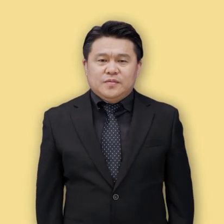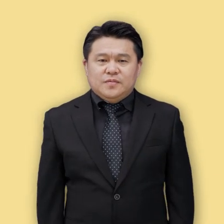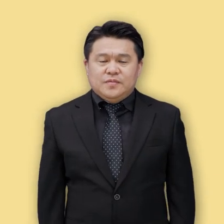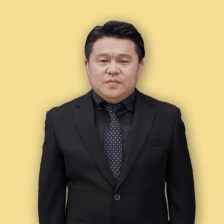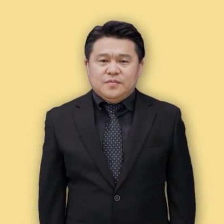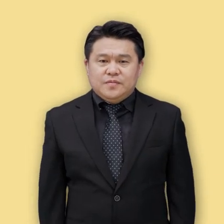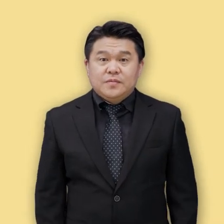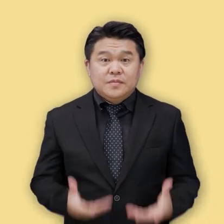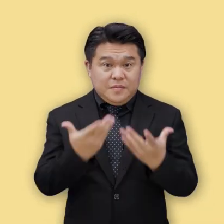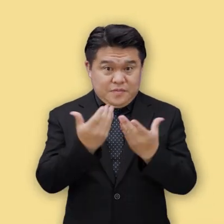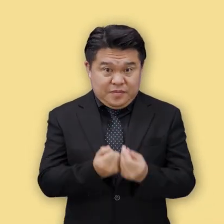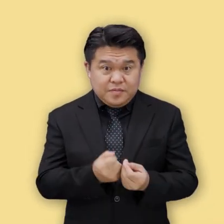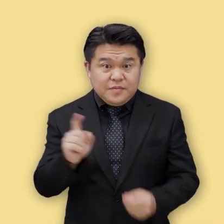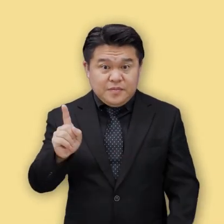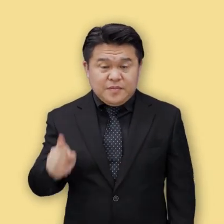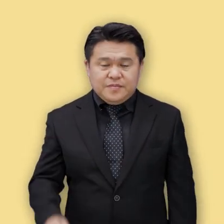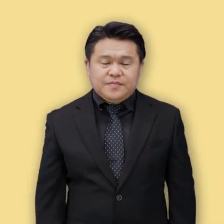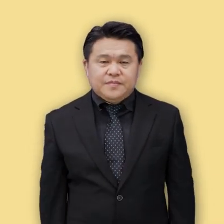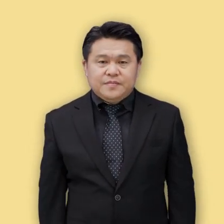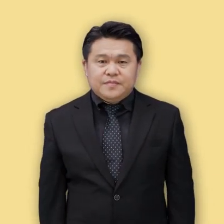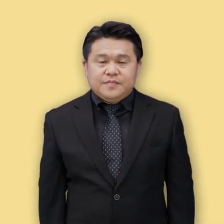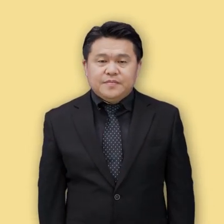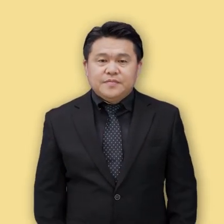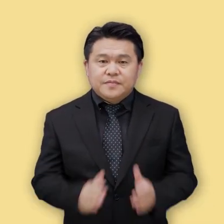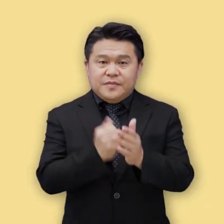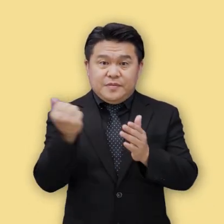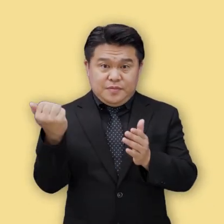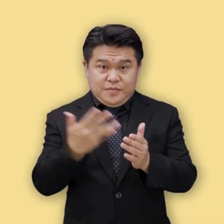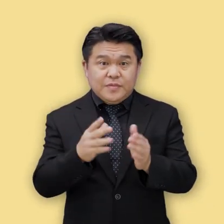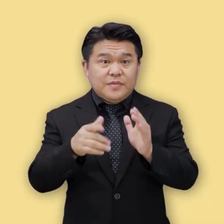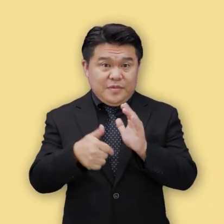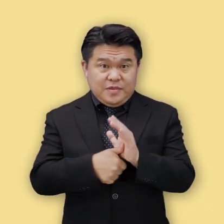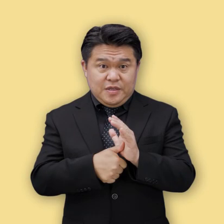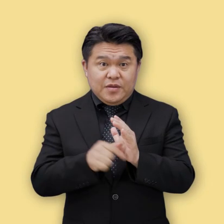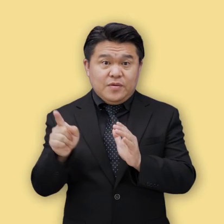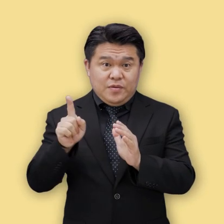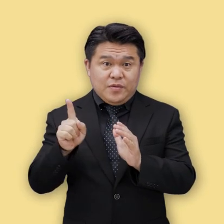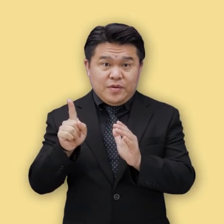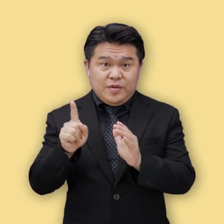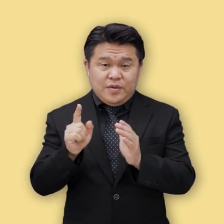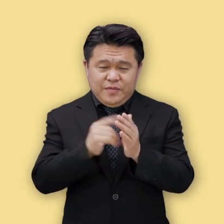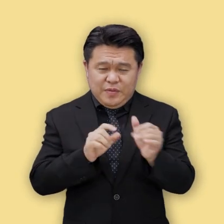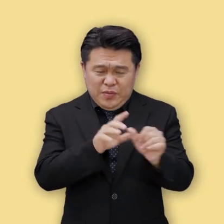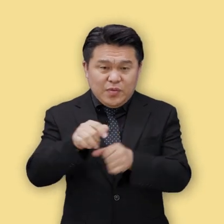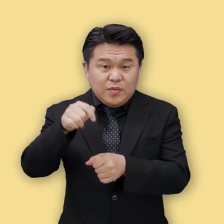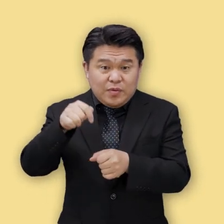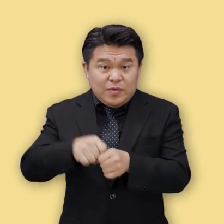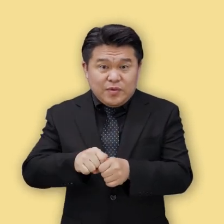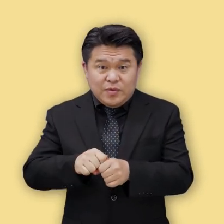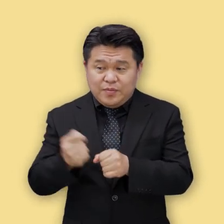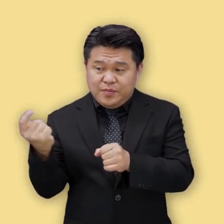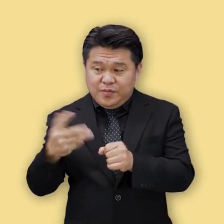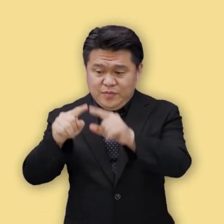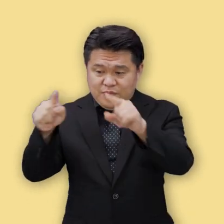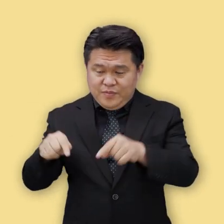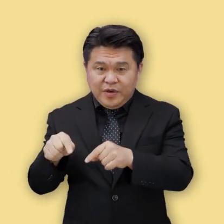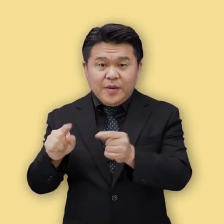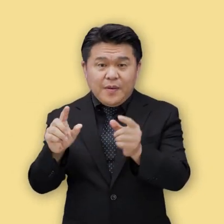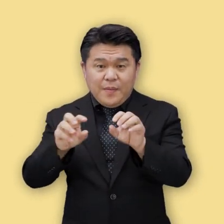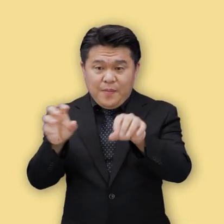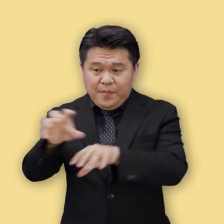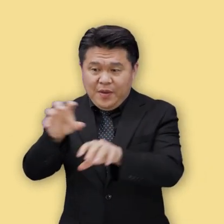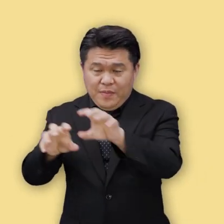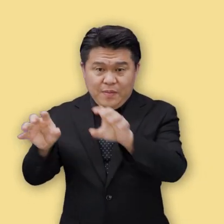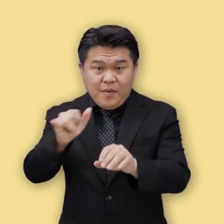몇 가지 예를 들어보겠습니다. 비밀번호를 누를 때 보안을 위해서 숫자의 위치를 랜덤으로 바꿔서 누르게 하는